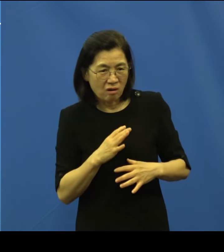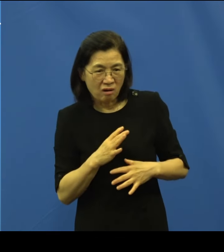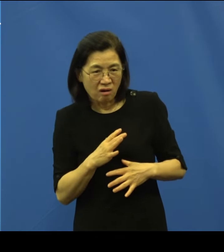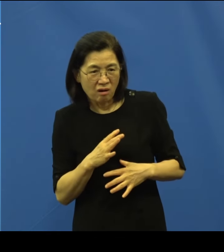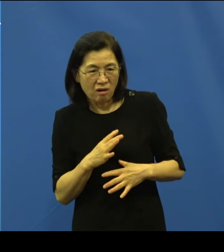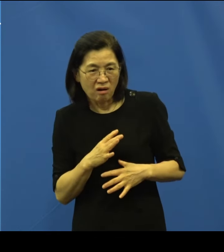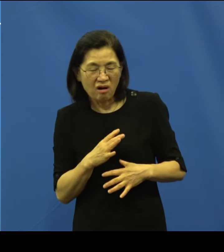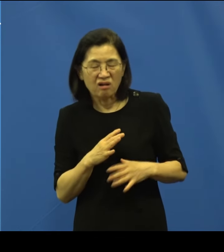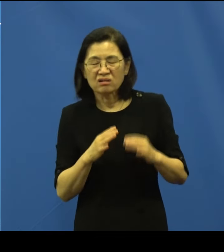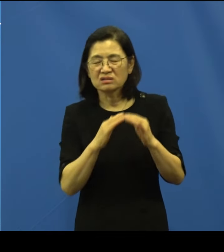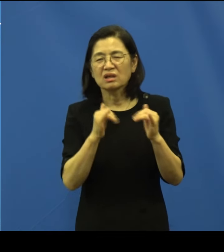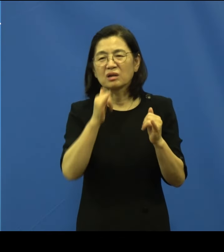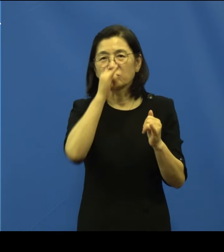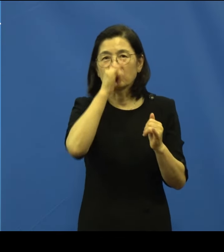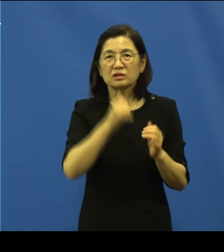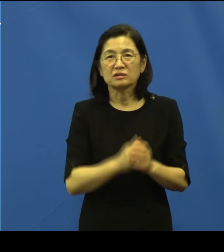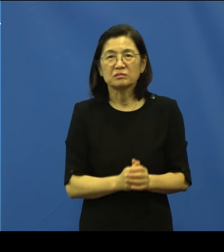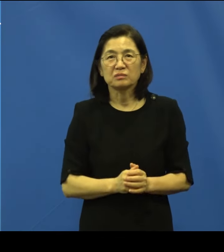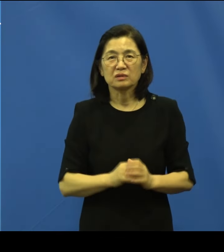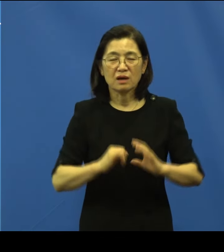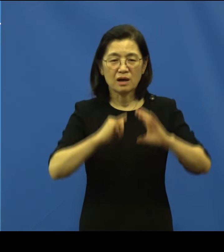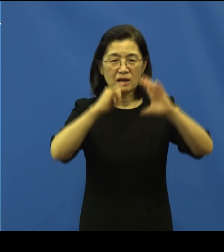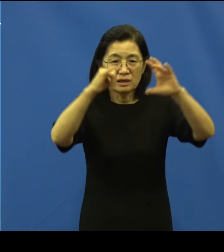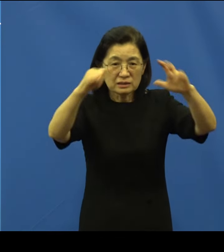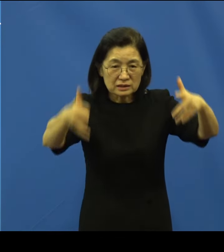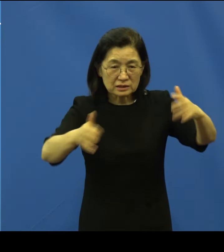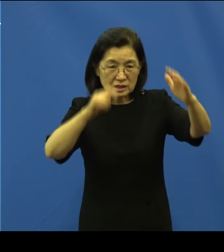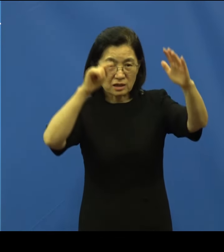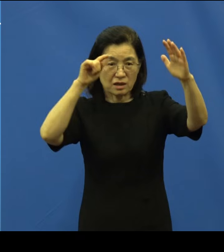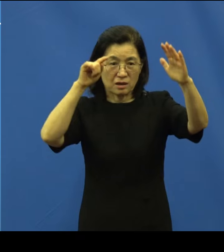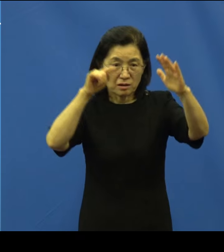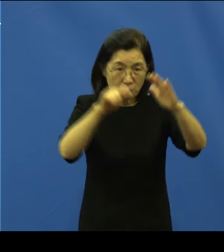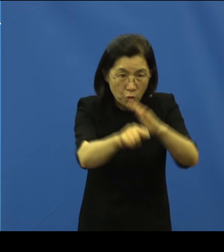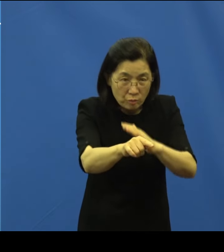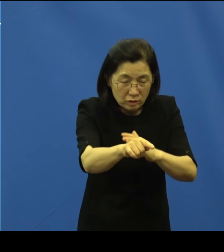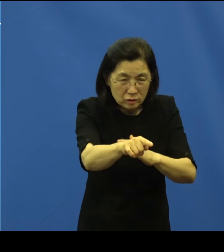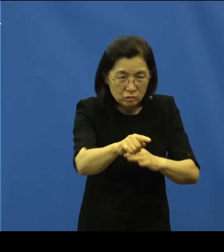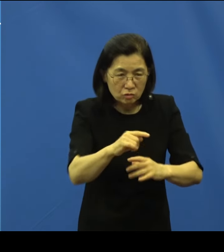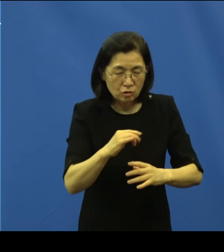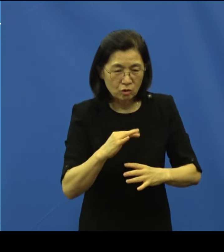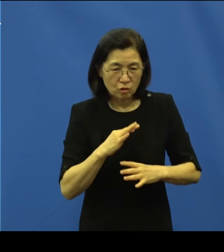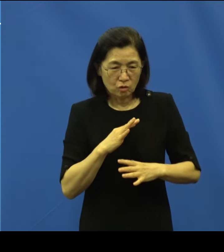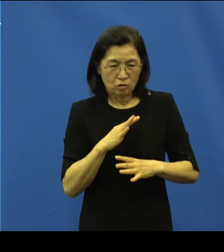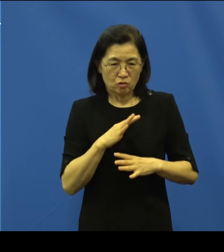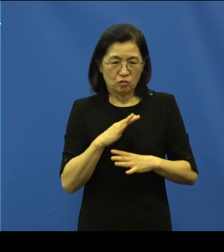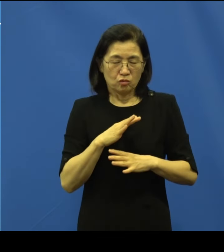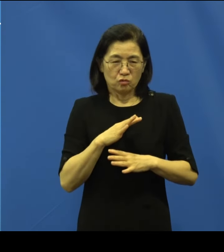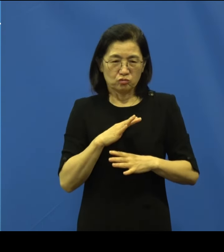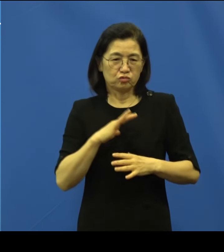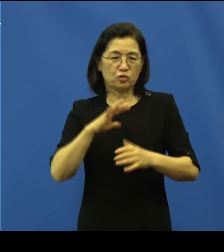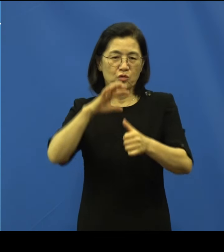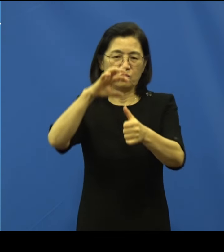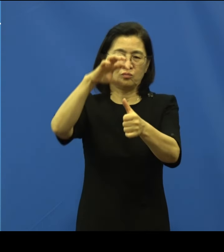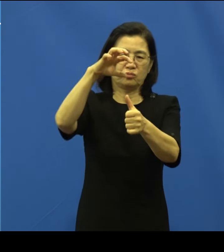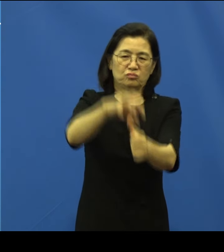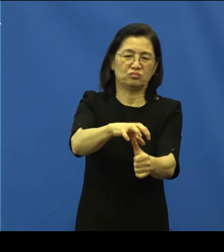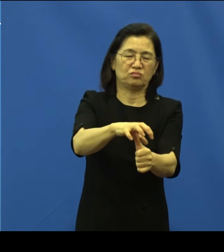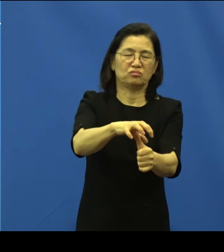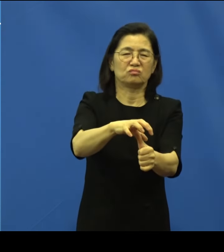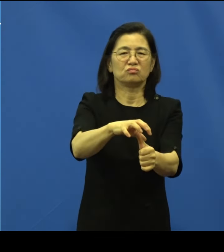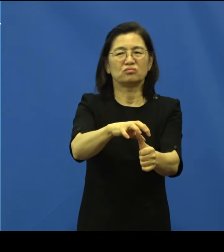여러분, 세상 안으로 들어가 보세요. 두려움이 세상을 끌고 가요. 두려움을 이기지 못해요. 두려움에 압도를 당하고 있습니다. 이 세상 전부 다.